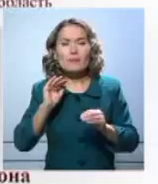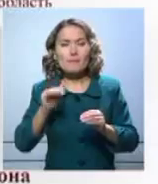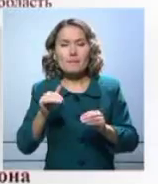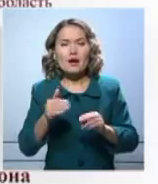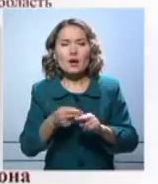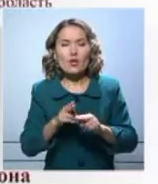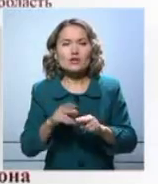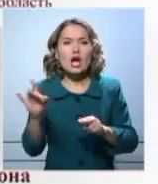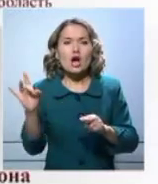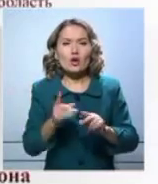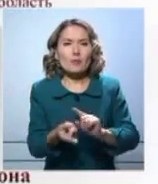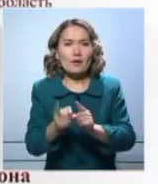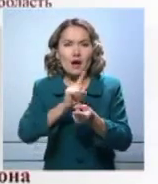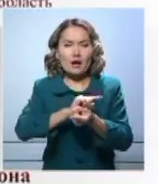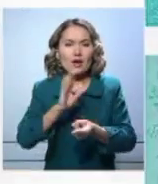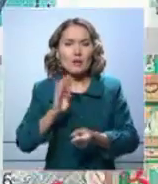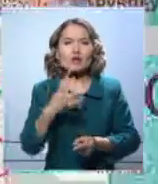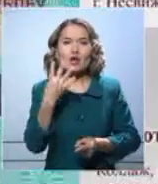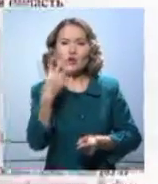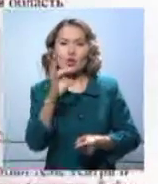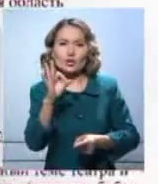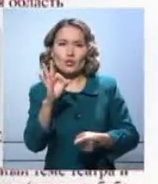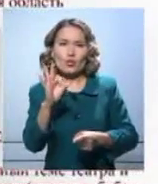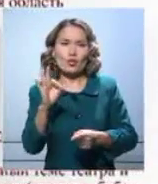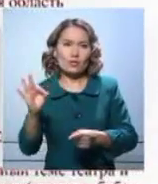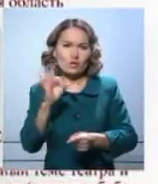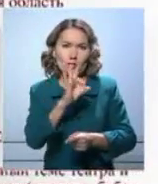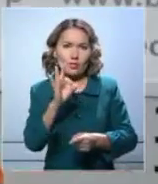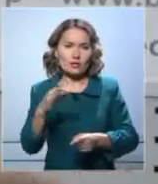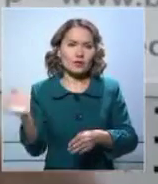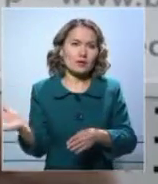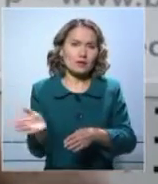бірлігі 1:4:0 ажырайды.